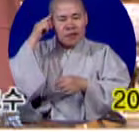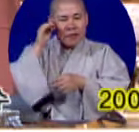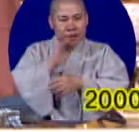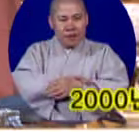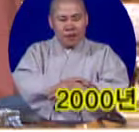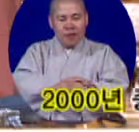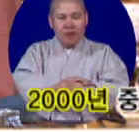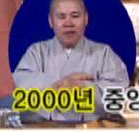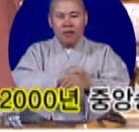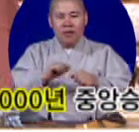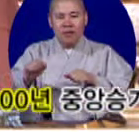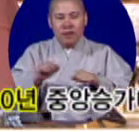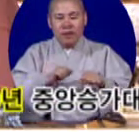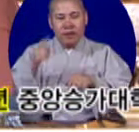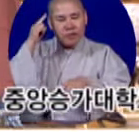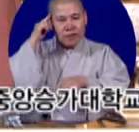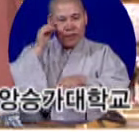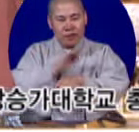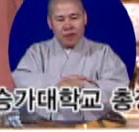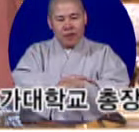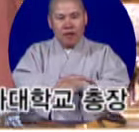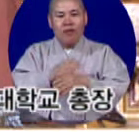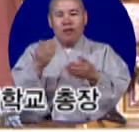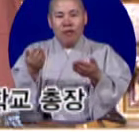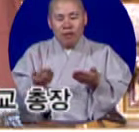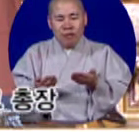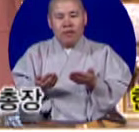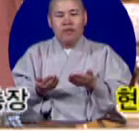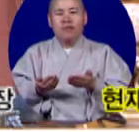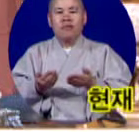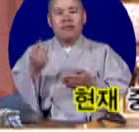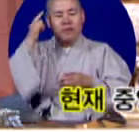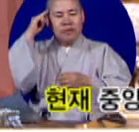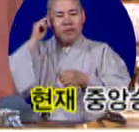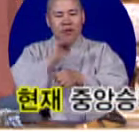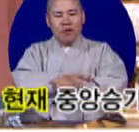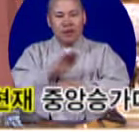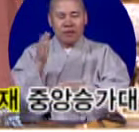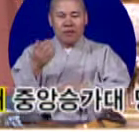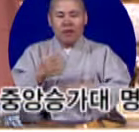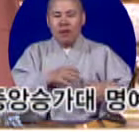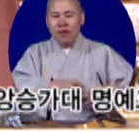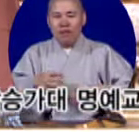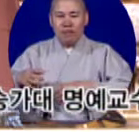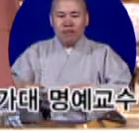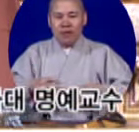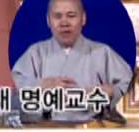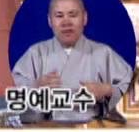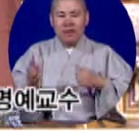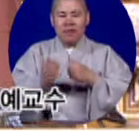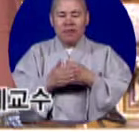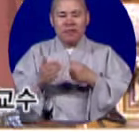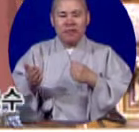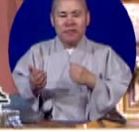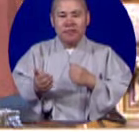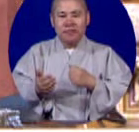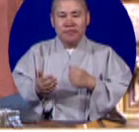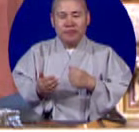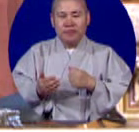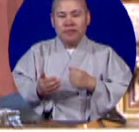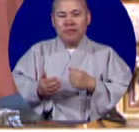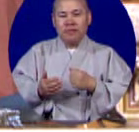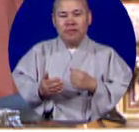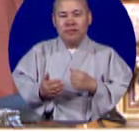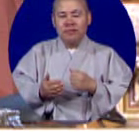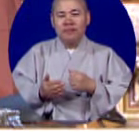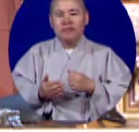지혜고, 실행하는 것도 지혜고, 정득하는 것도 지혜고. 그러니까 이거를 이제 복잡하니까 그